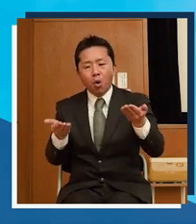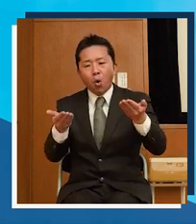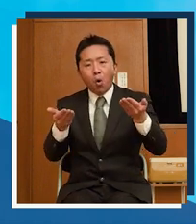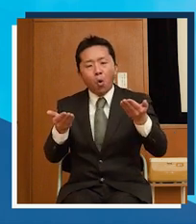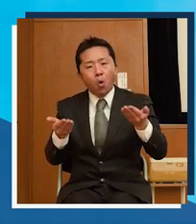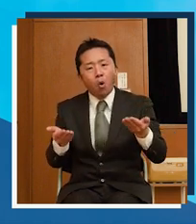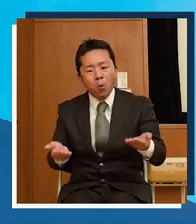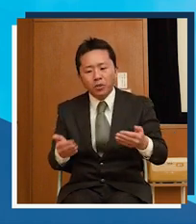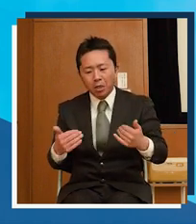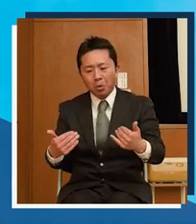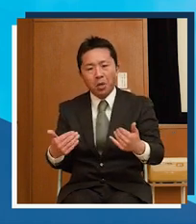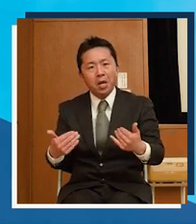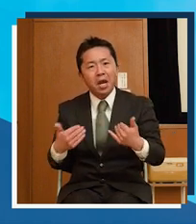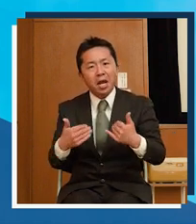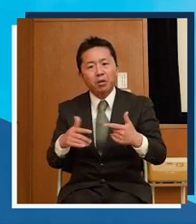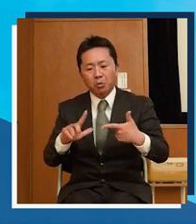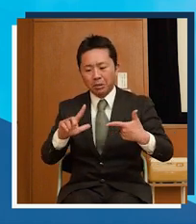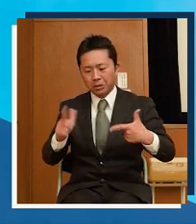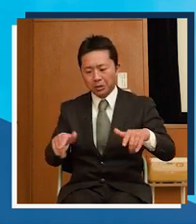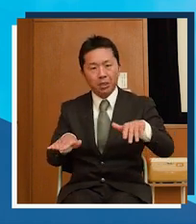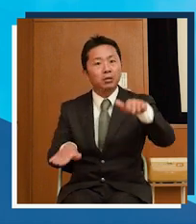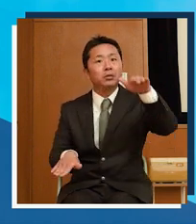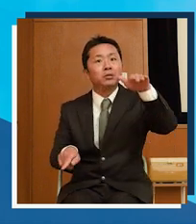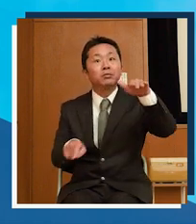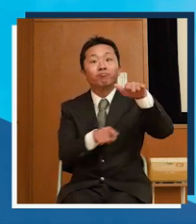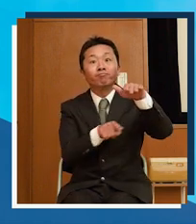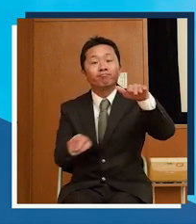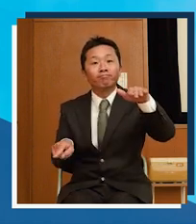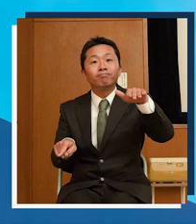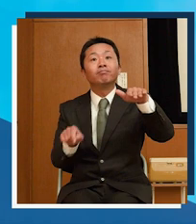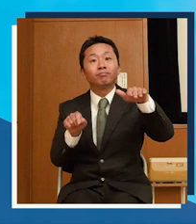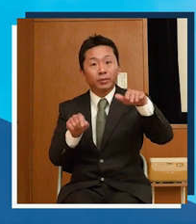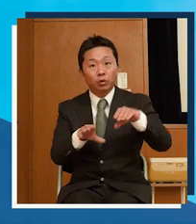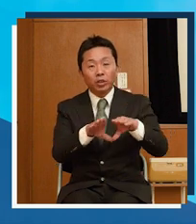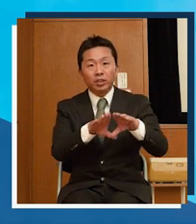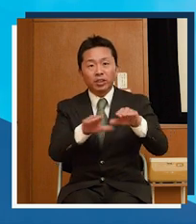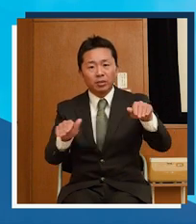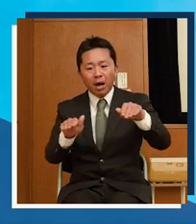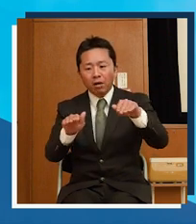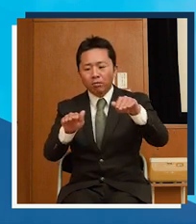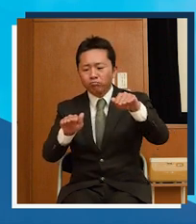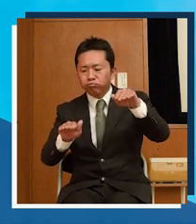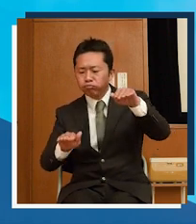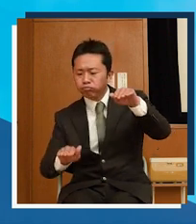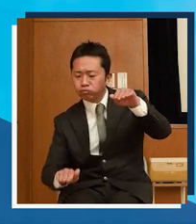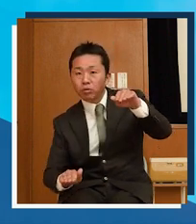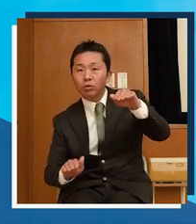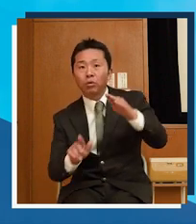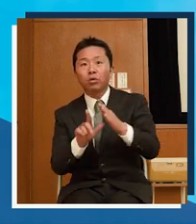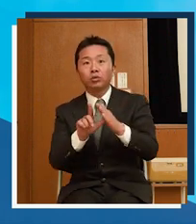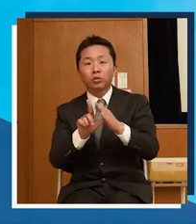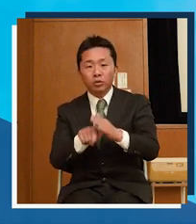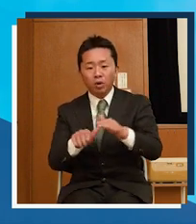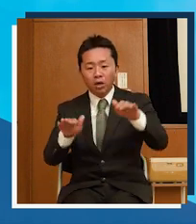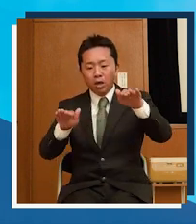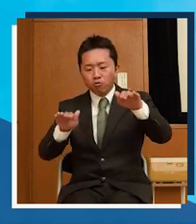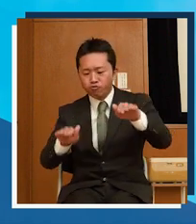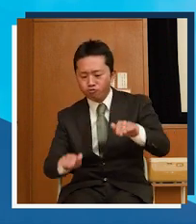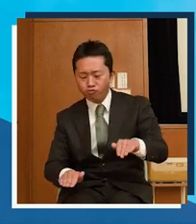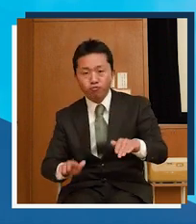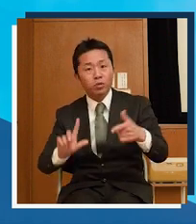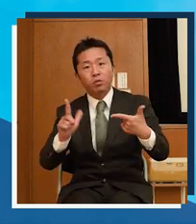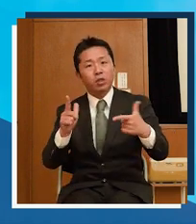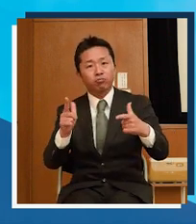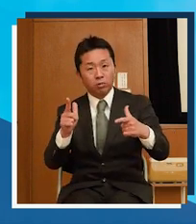かかる影響が異なる部分があると言われていますそのために地盤進化が起こる時には一律で起こるのではなく